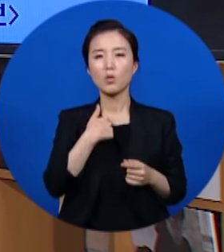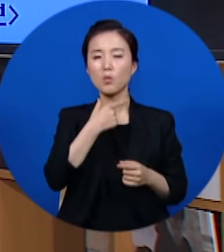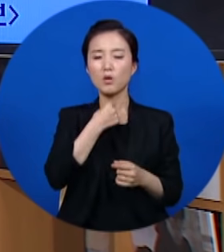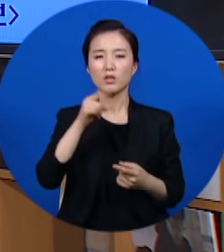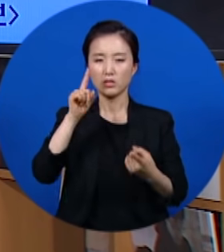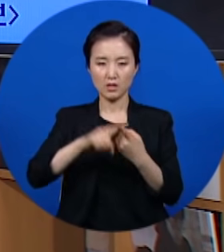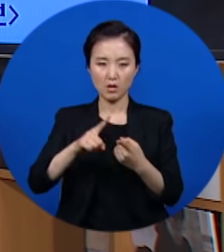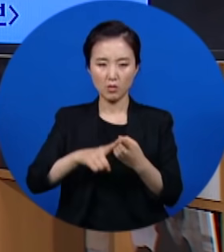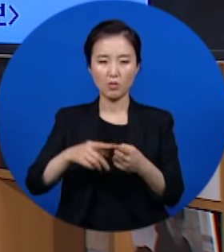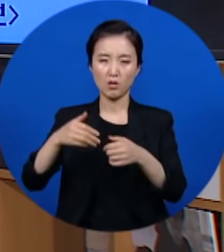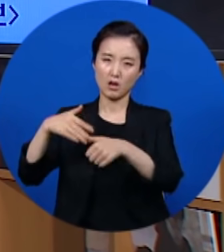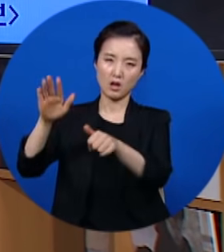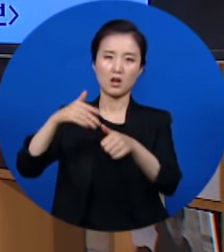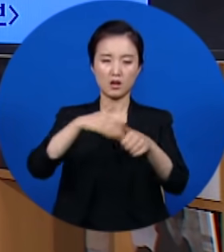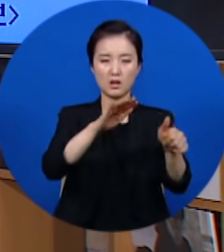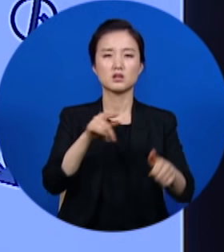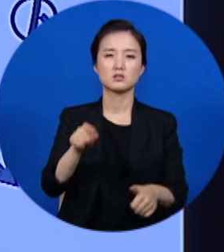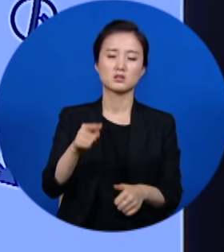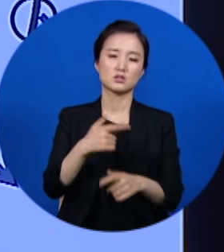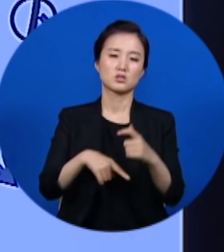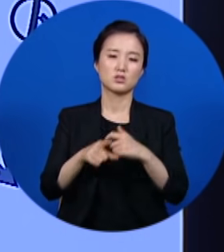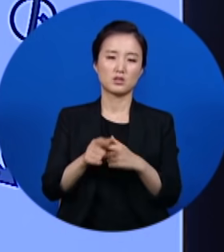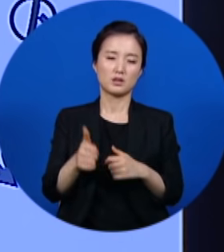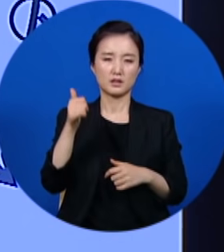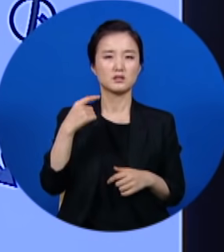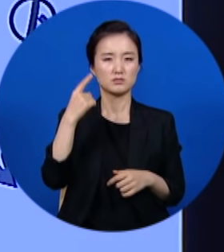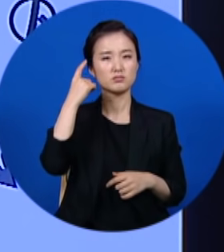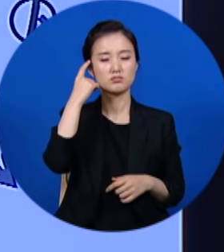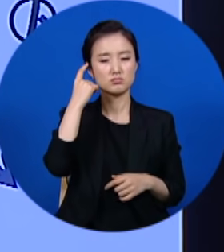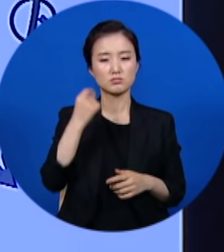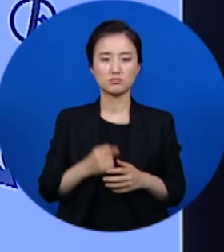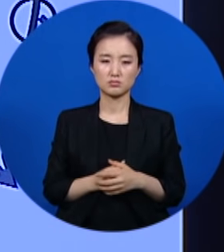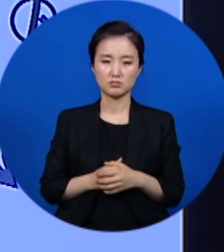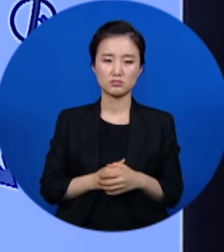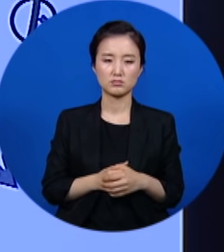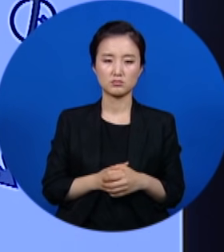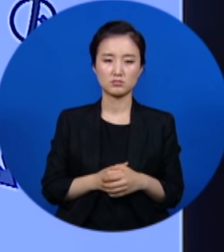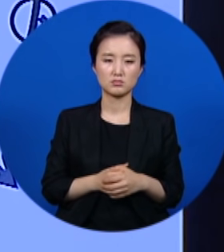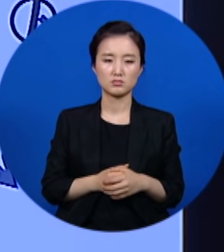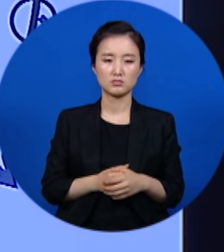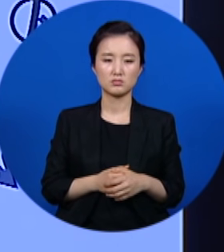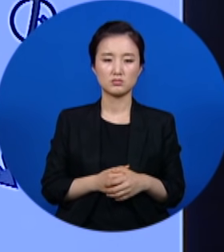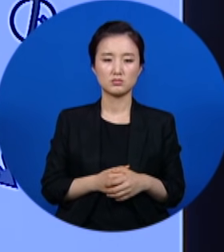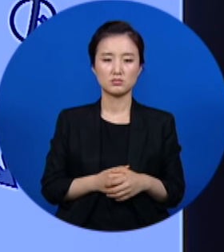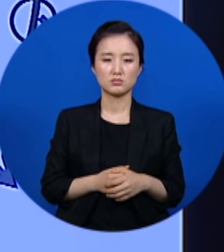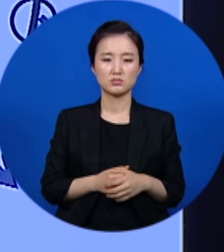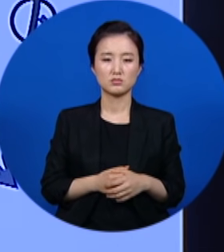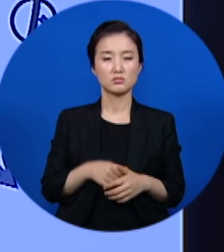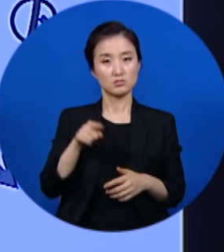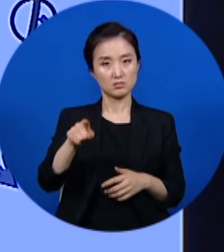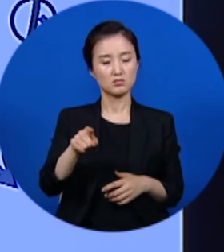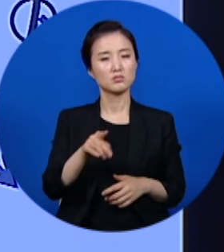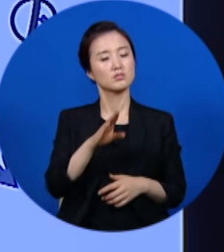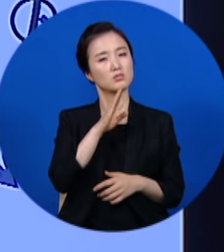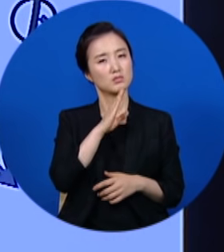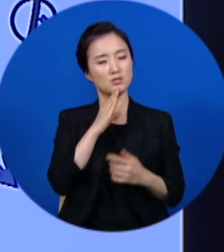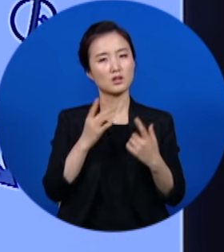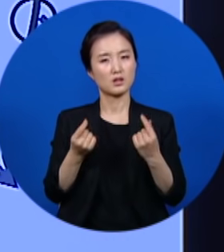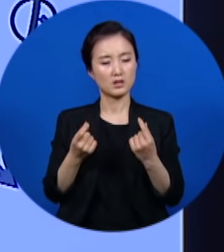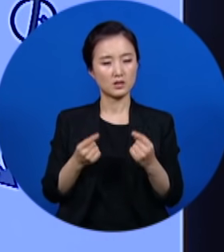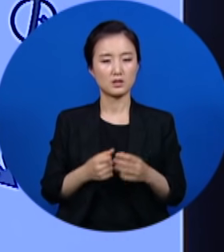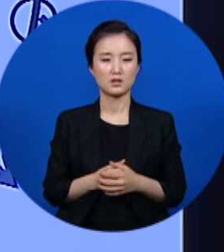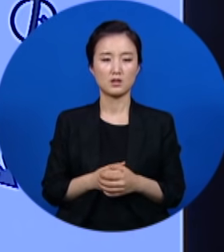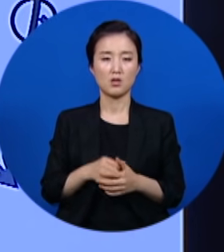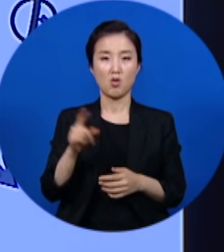싶은 대로 이 카야 되는 그런데요 실제 이렇게 바뀌고 있는 게 눈에 보여요 어느